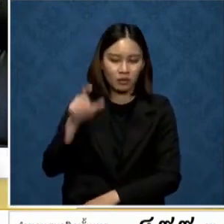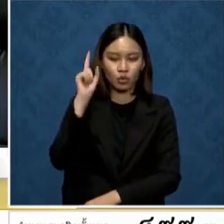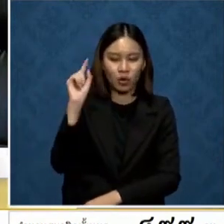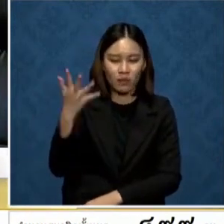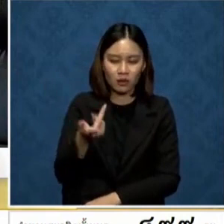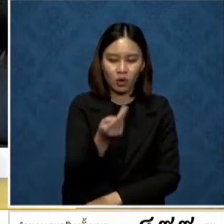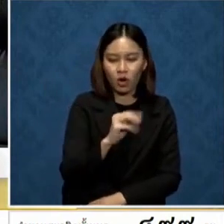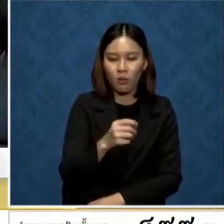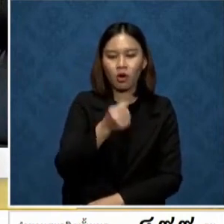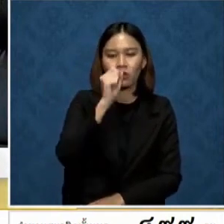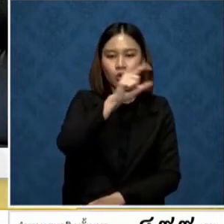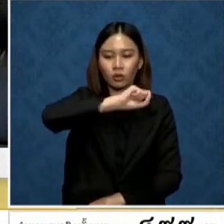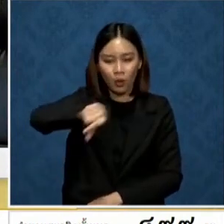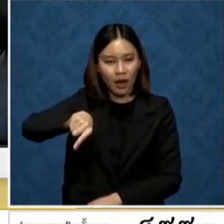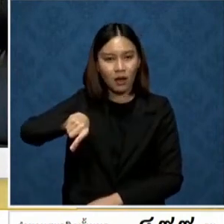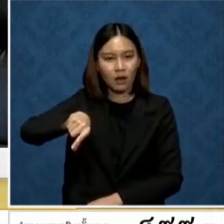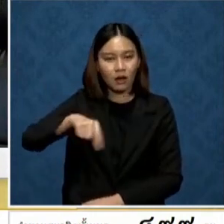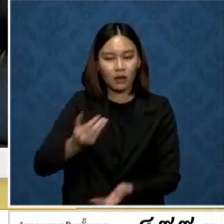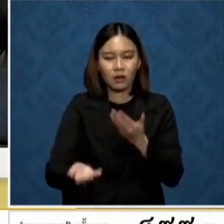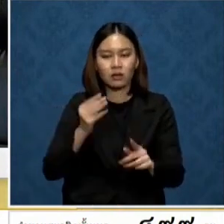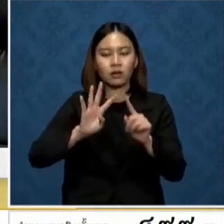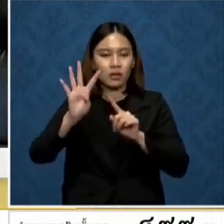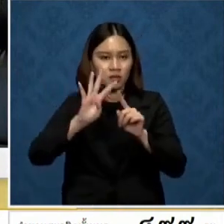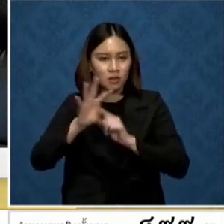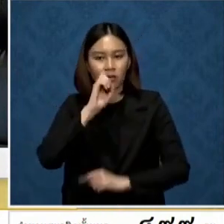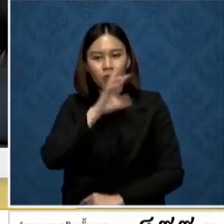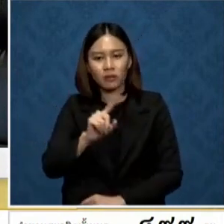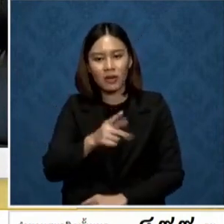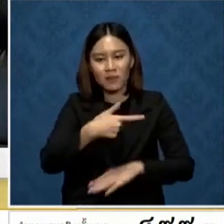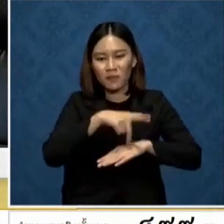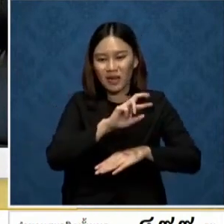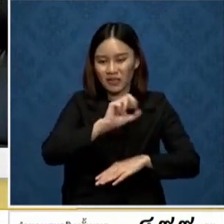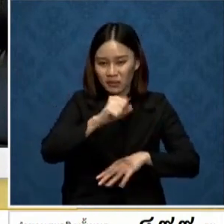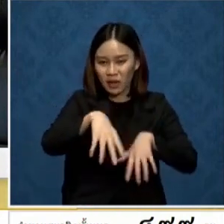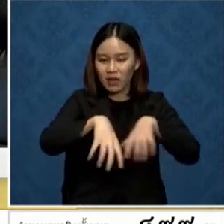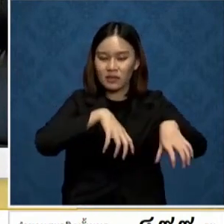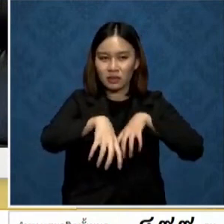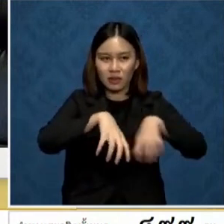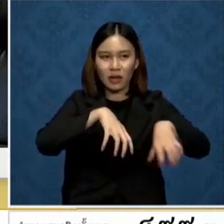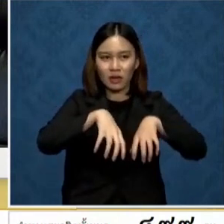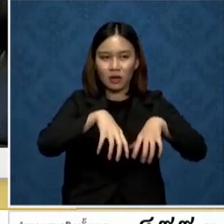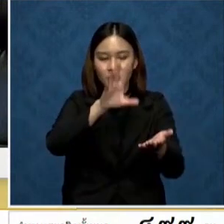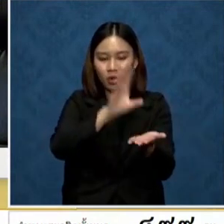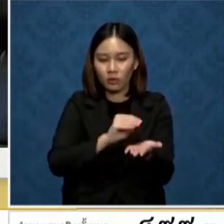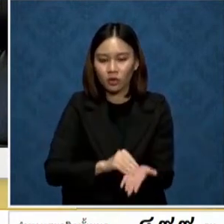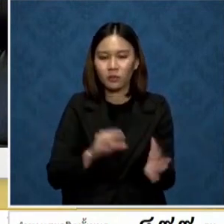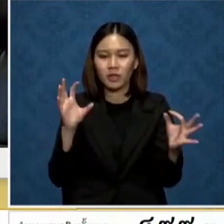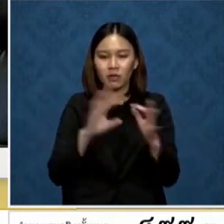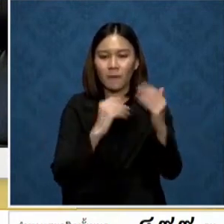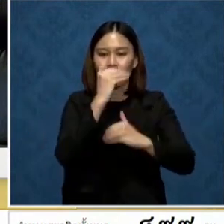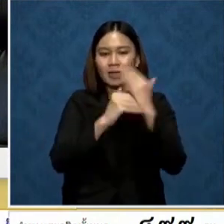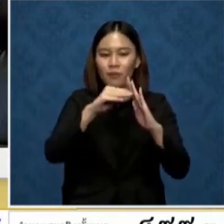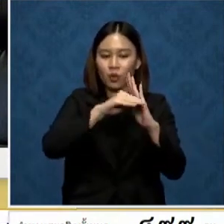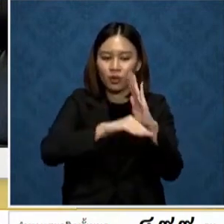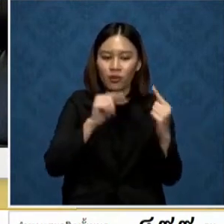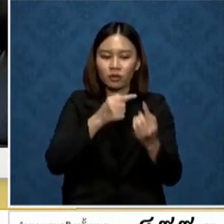ร่างครมดนด่วนกว่าหรือข้อ 4ครับบอกให้ท่านประธานสภาเนี่ยจัดจัดข้อมูลเกี่ยวกับสถานะความคืบหน้าของ